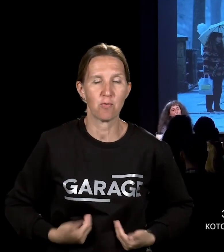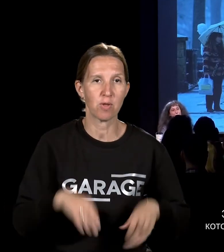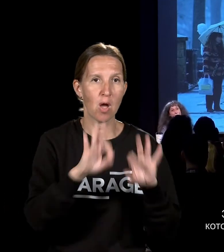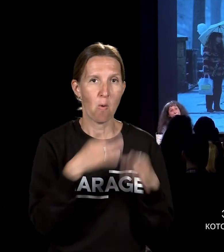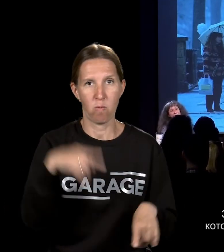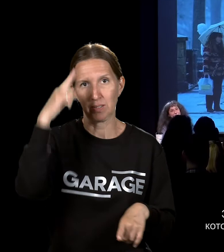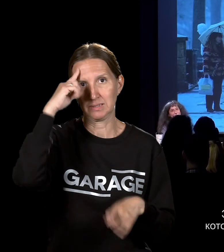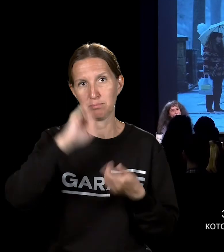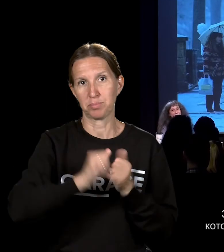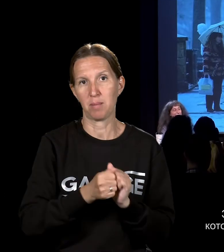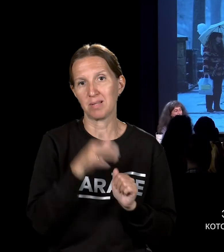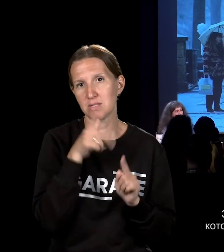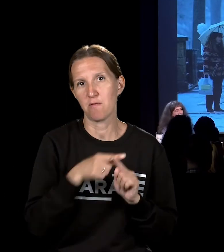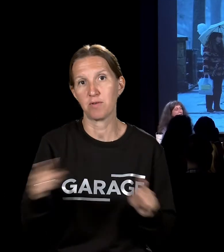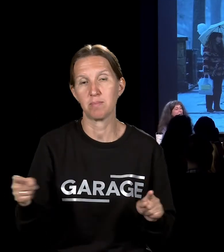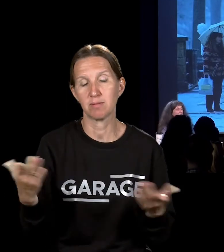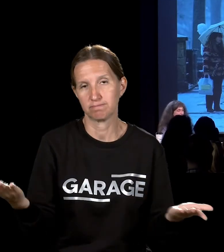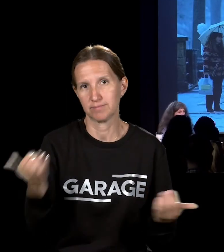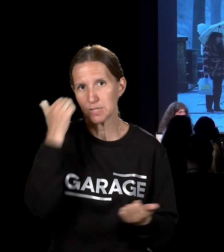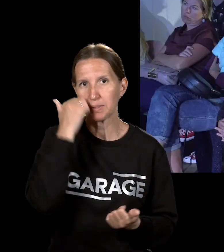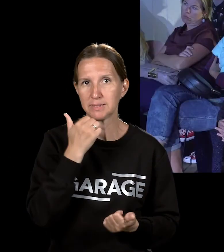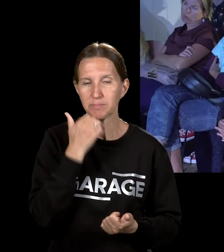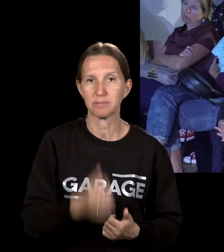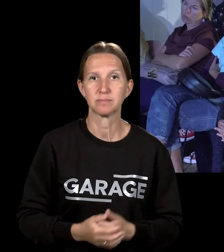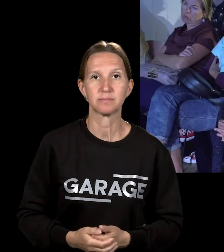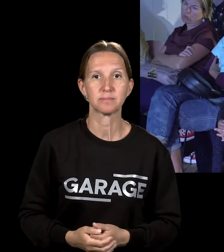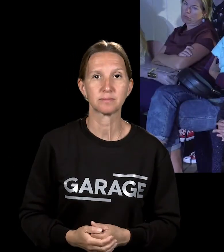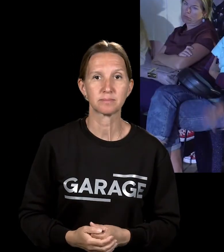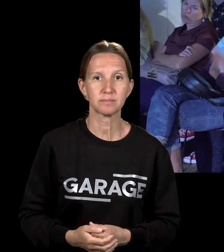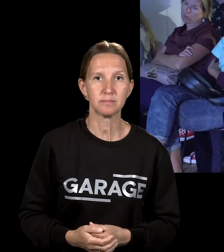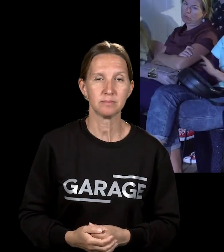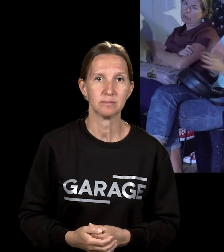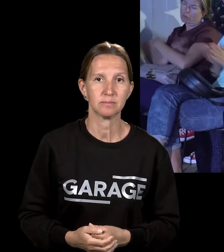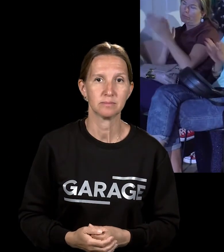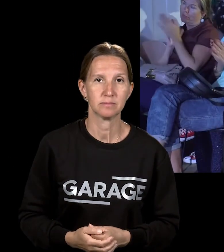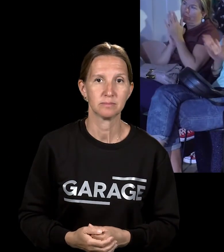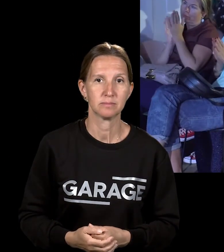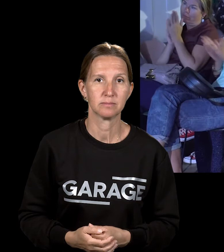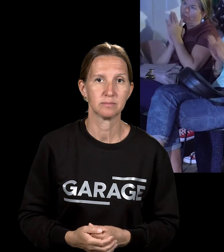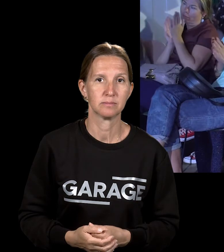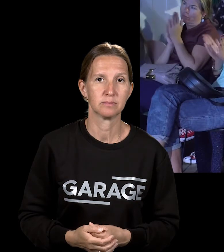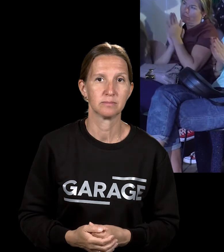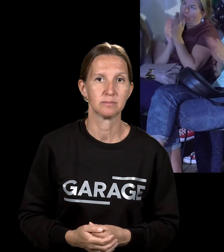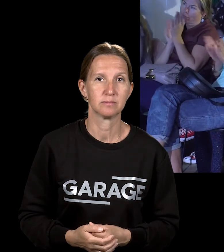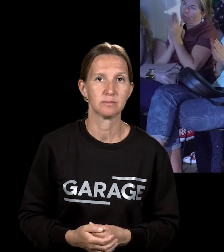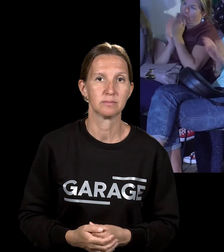как живой образ памяти, как живой образ времени. Ну, на этом все, спасибо. АПЛОДИСМЕНТЫ